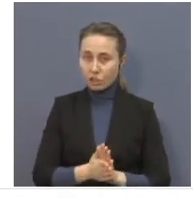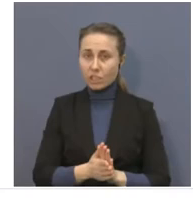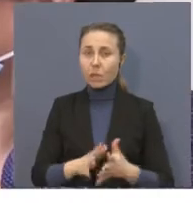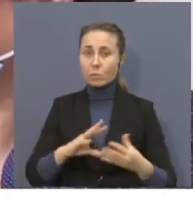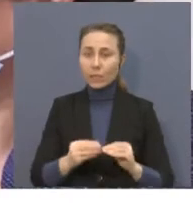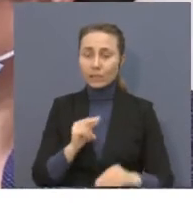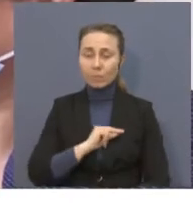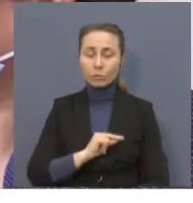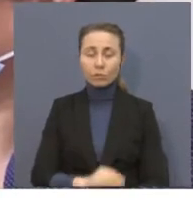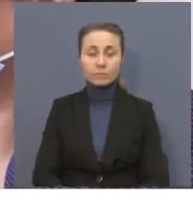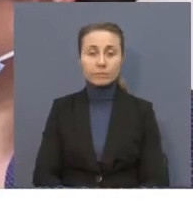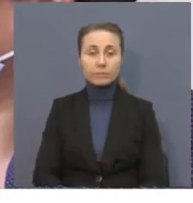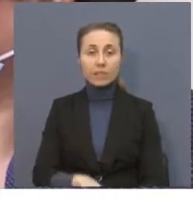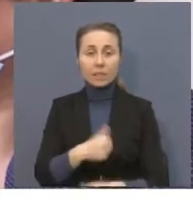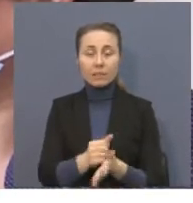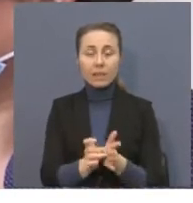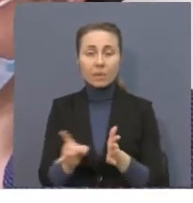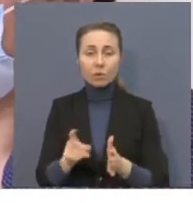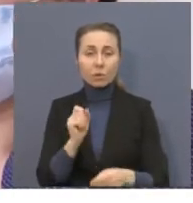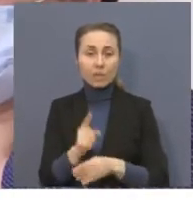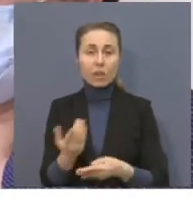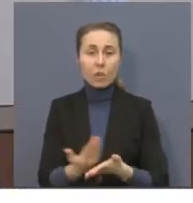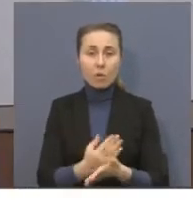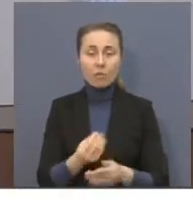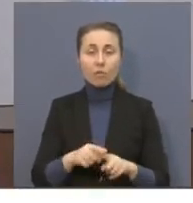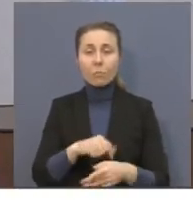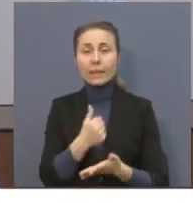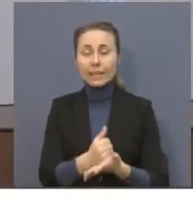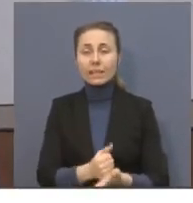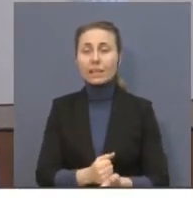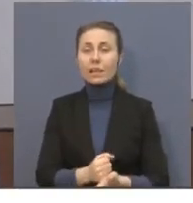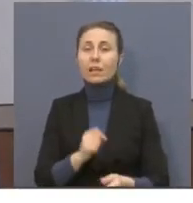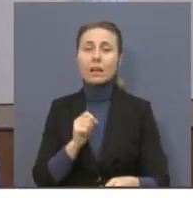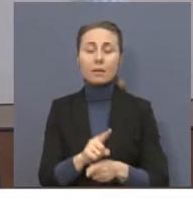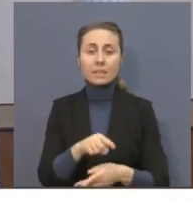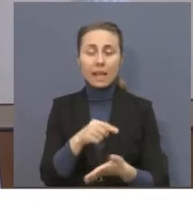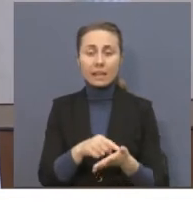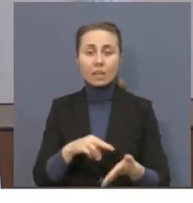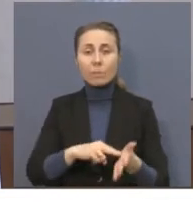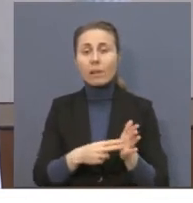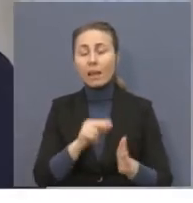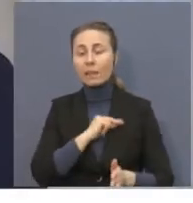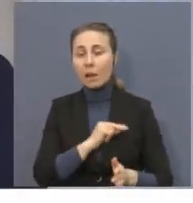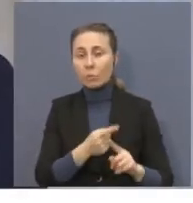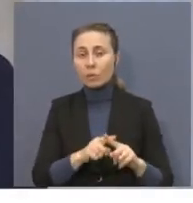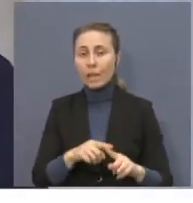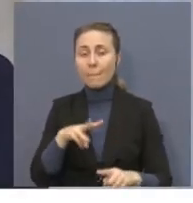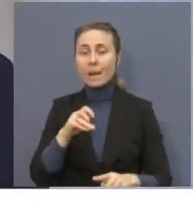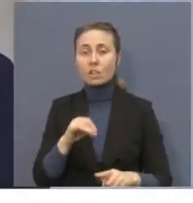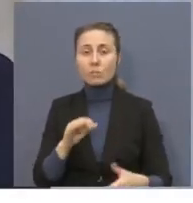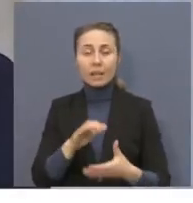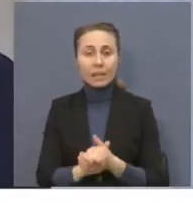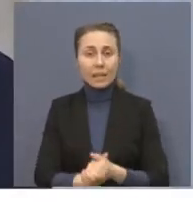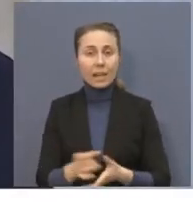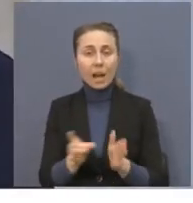работы. Глава региона поручил новому акиму четко обозначить задачи и план работ. Ермек Маржакпаев ознакомился с работой